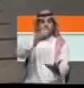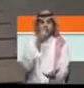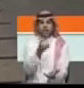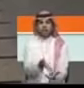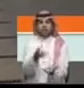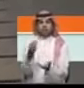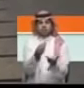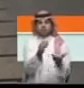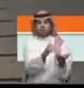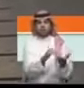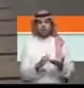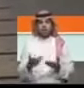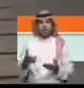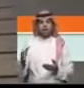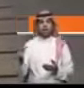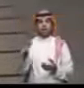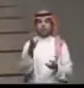محافظة الجوف يستفيد منها